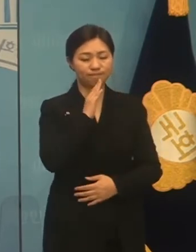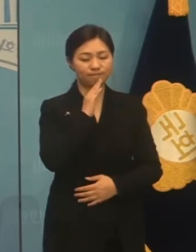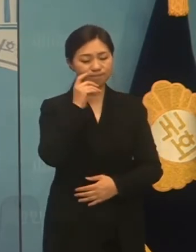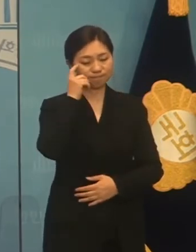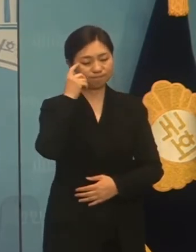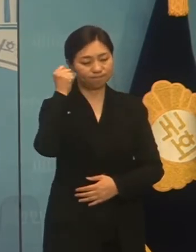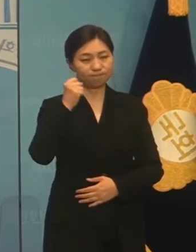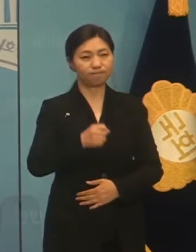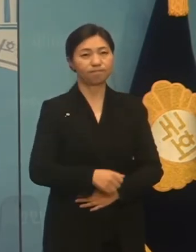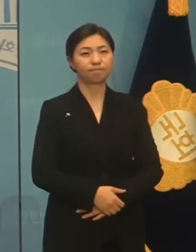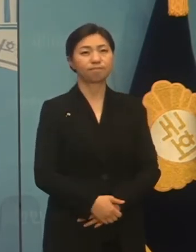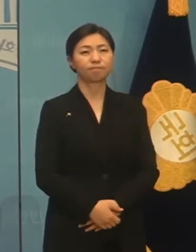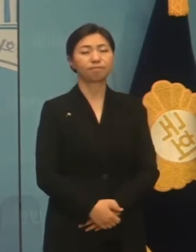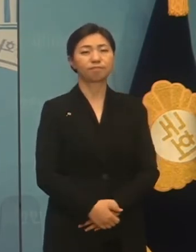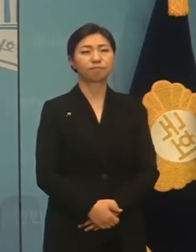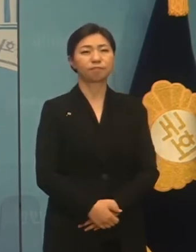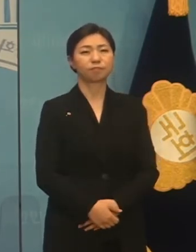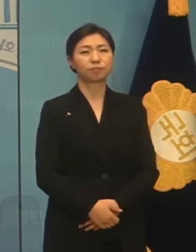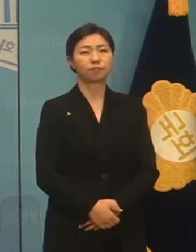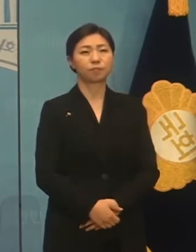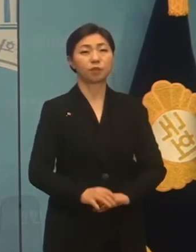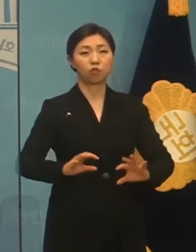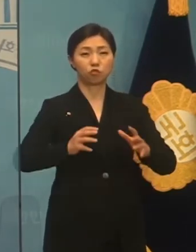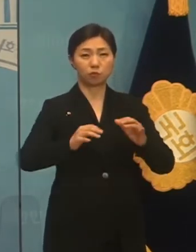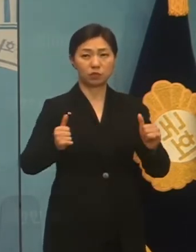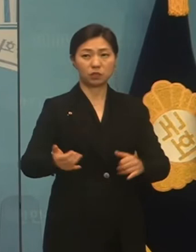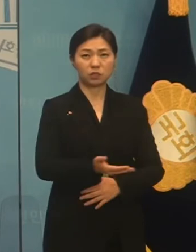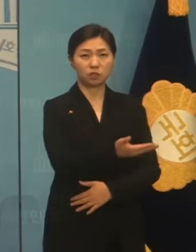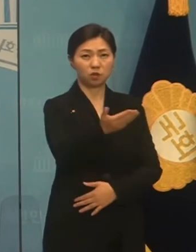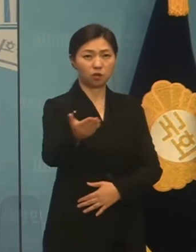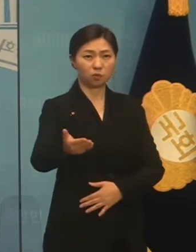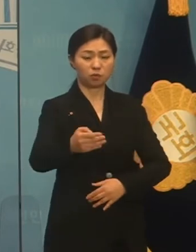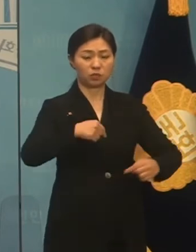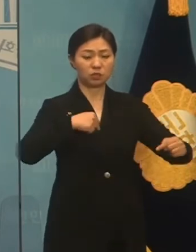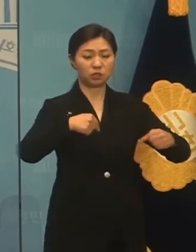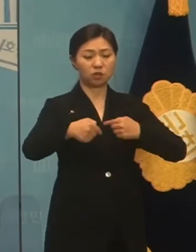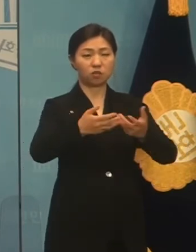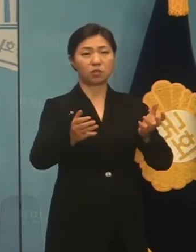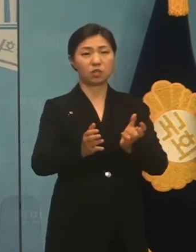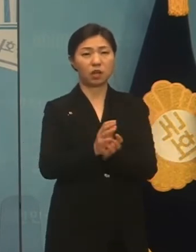생각합니다. 국민 여러분, 당원동지 여러분,